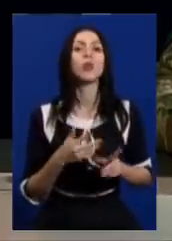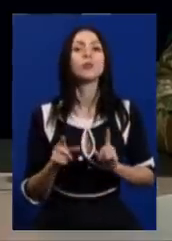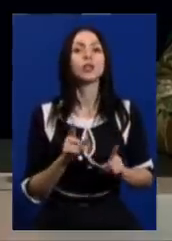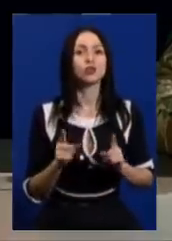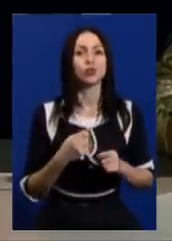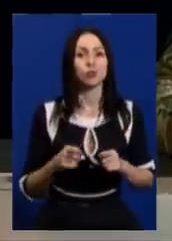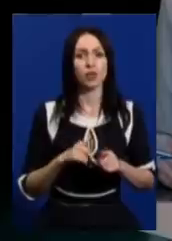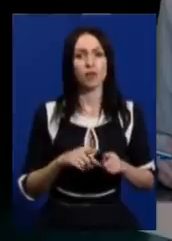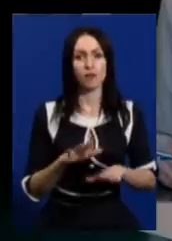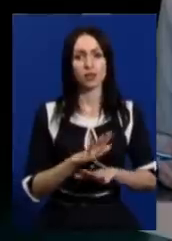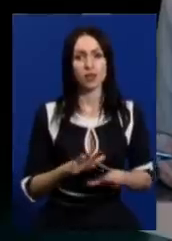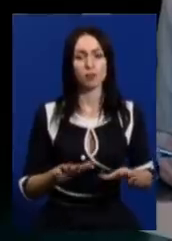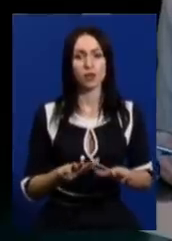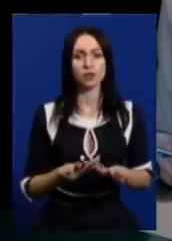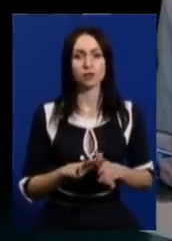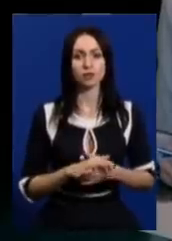ну,